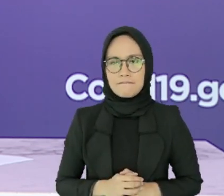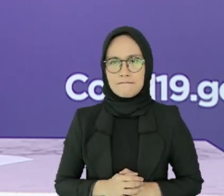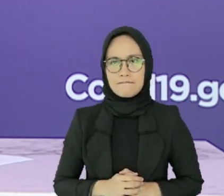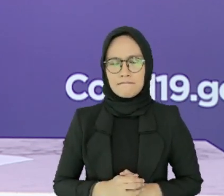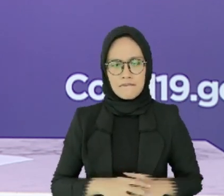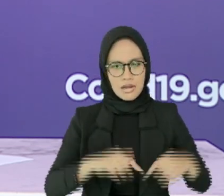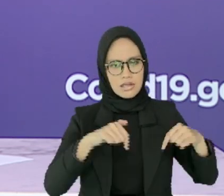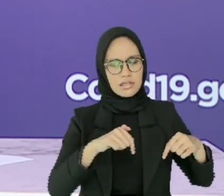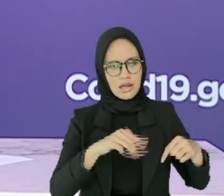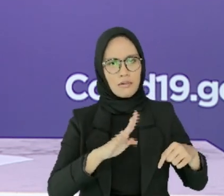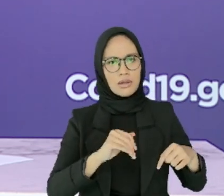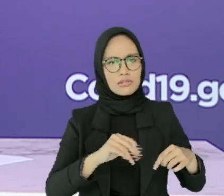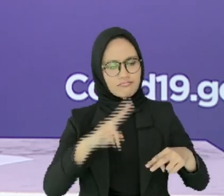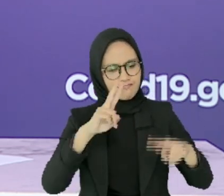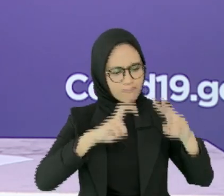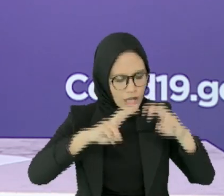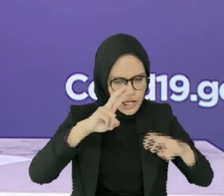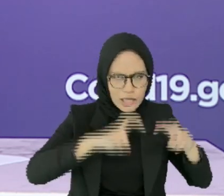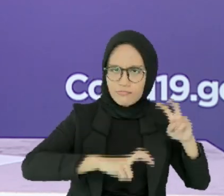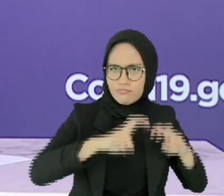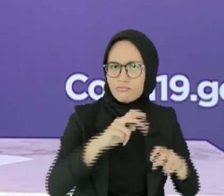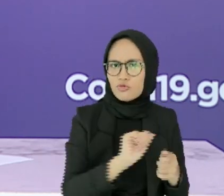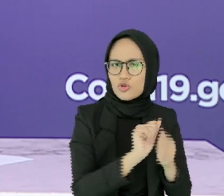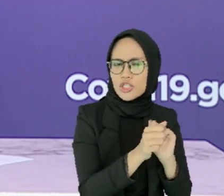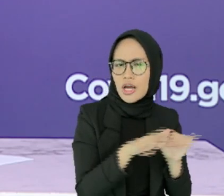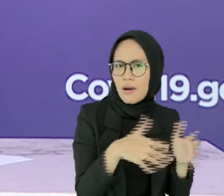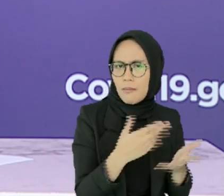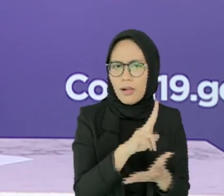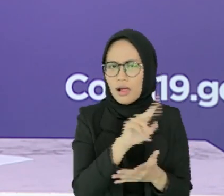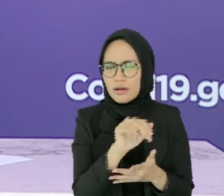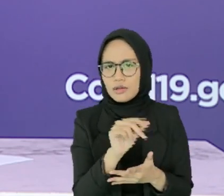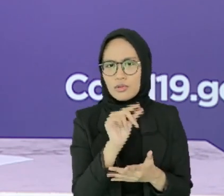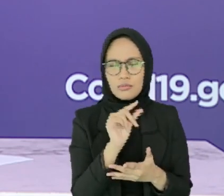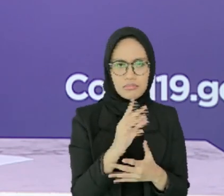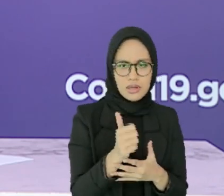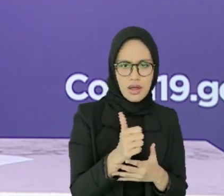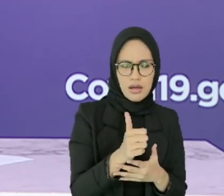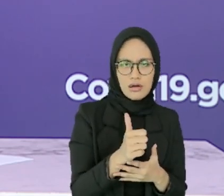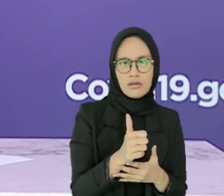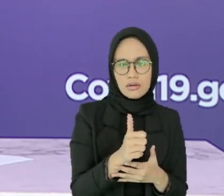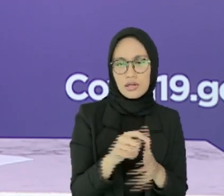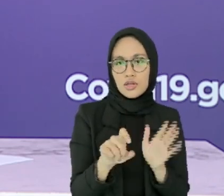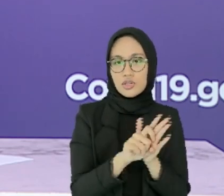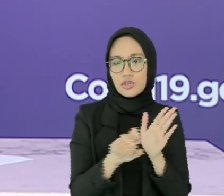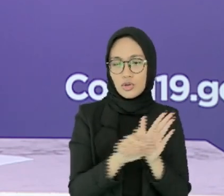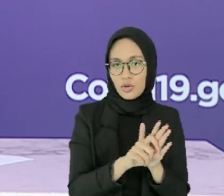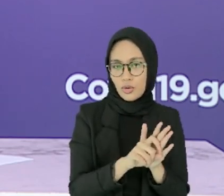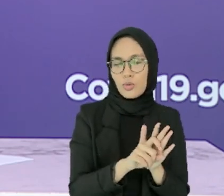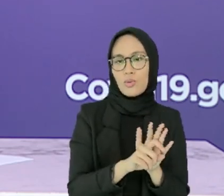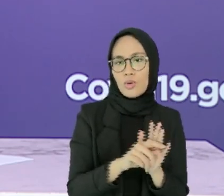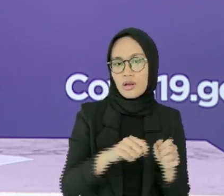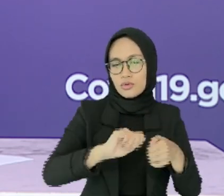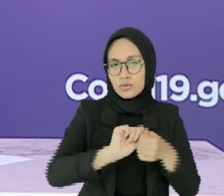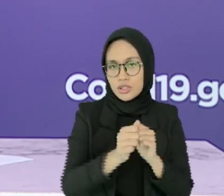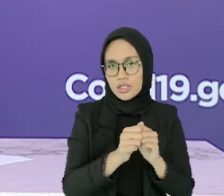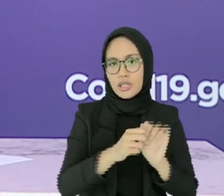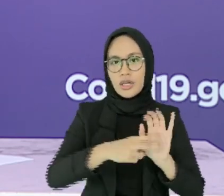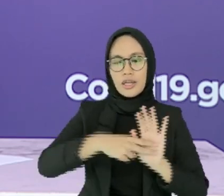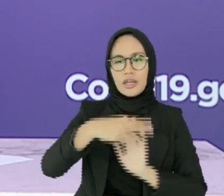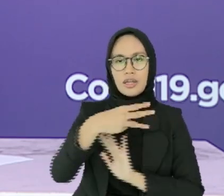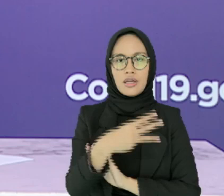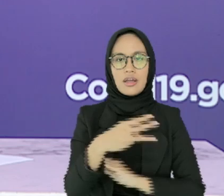yang secara resmi digunakan seperti nicking indonu cleo's amplification reaction atau